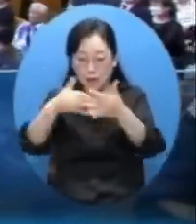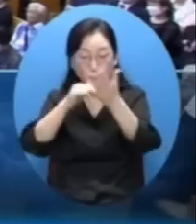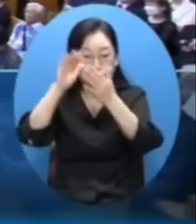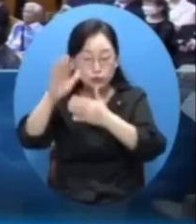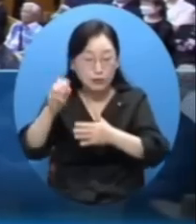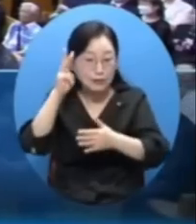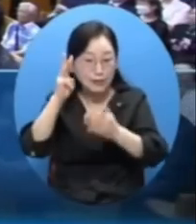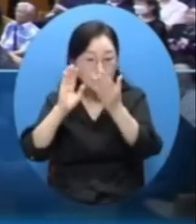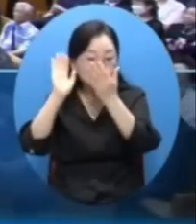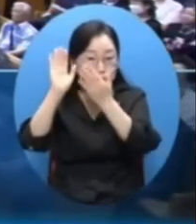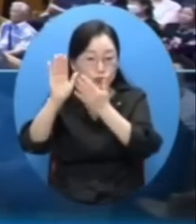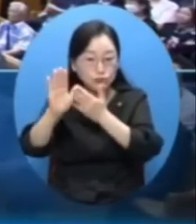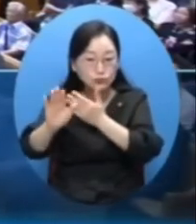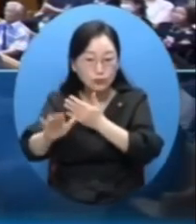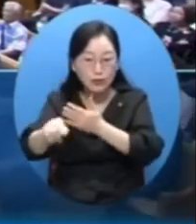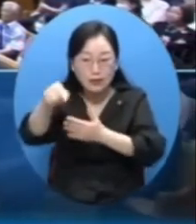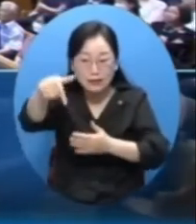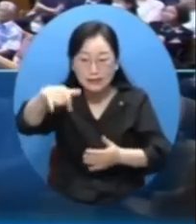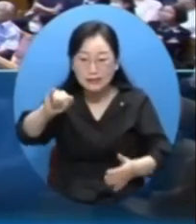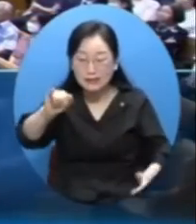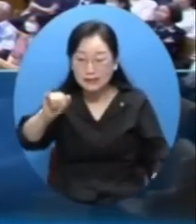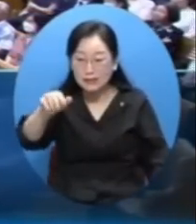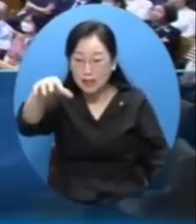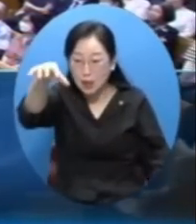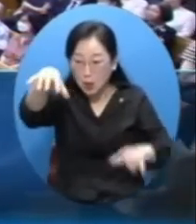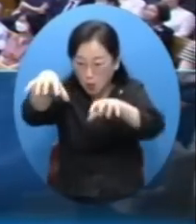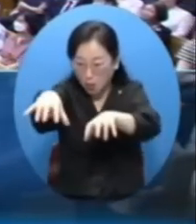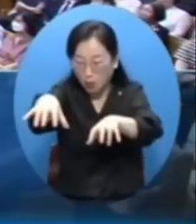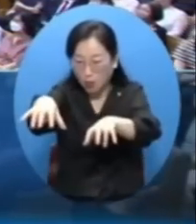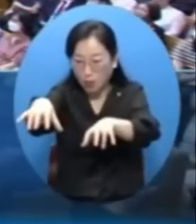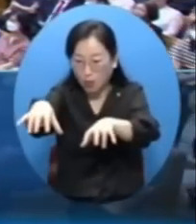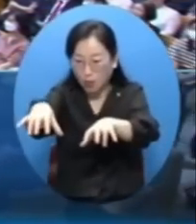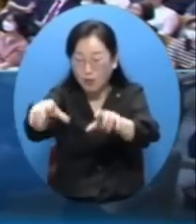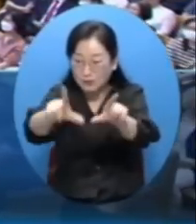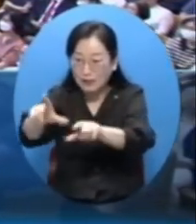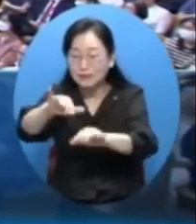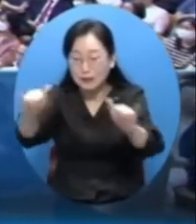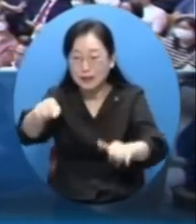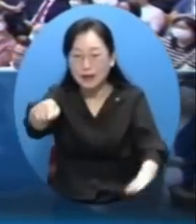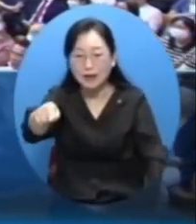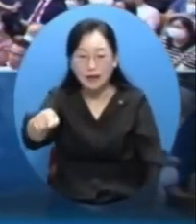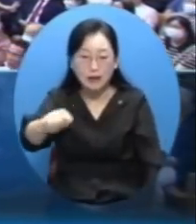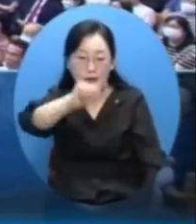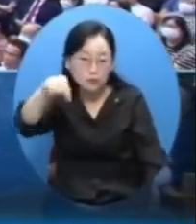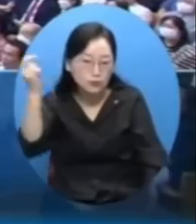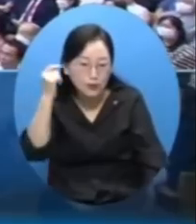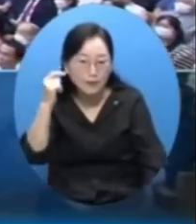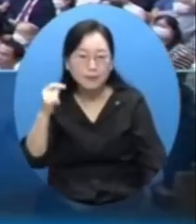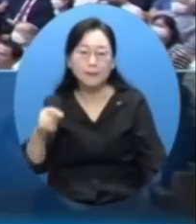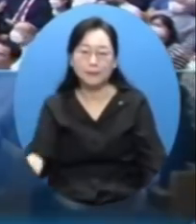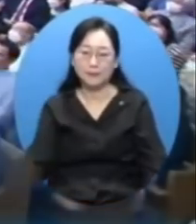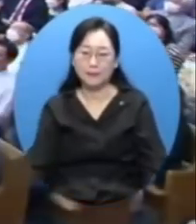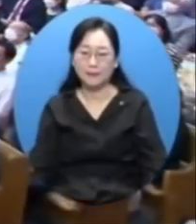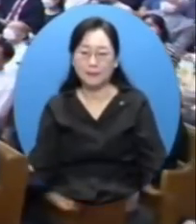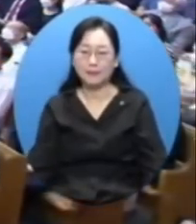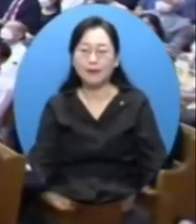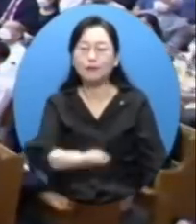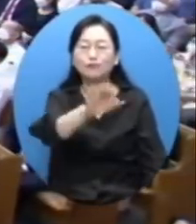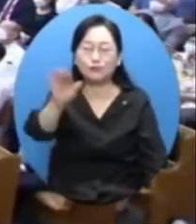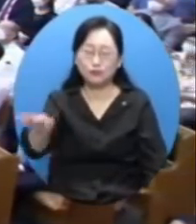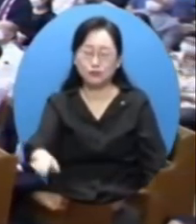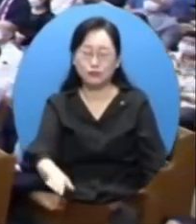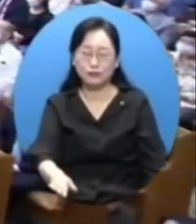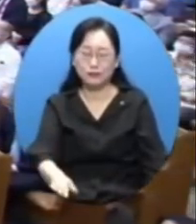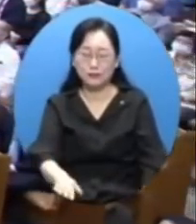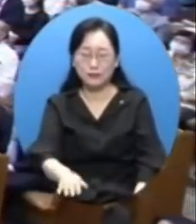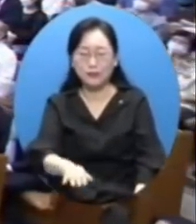지나서야 그들이 이웃에서 자기들 중에 거주하는 자들이라 함을 들으니라. 우리들 이 같은